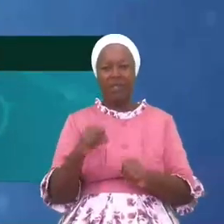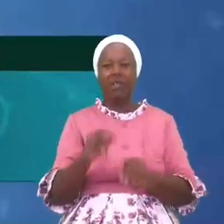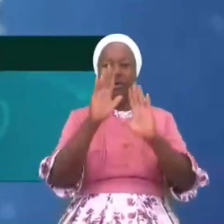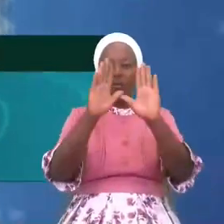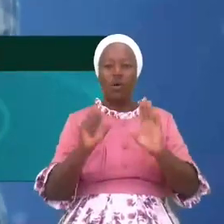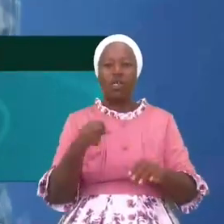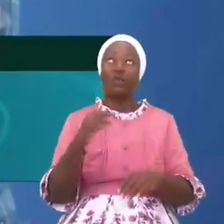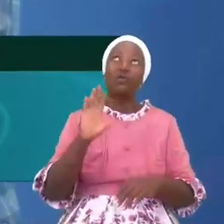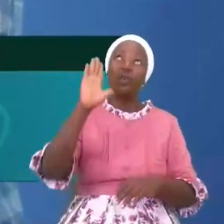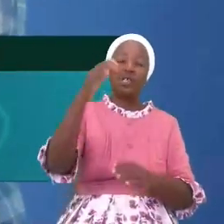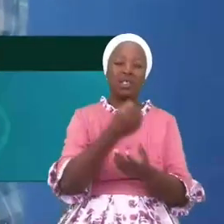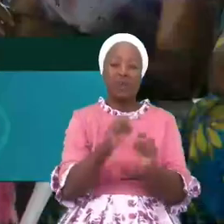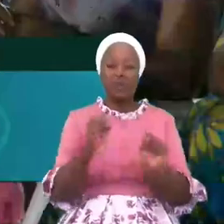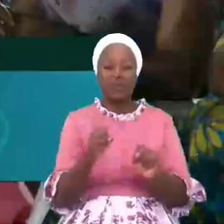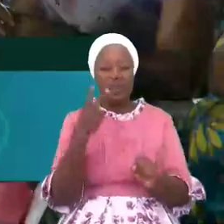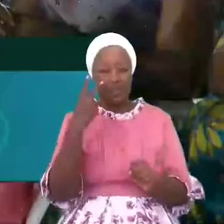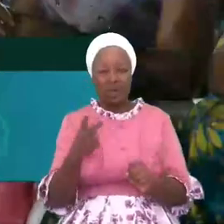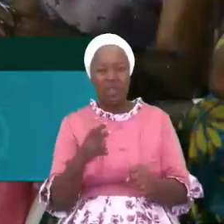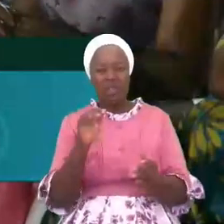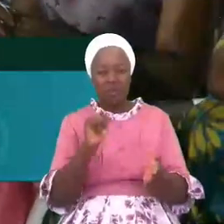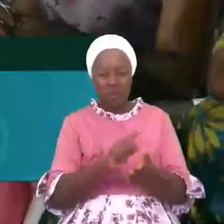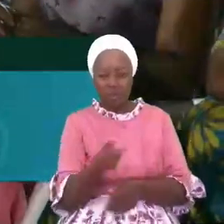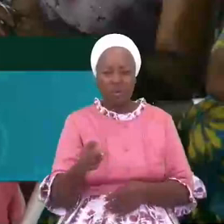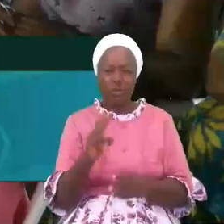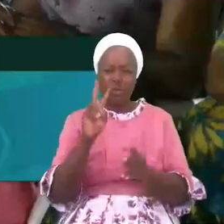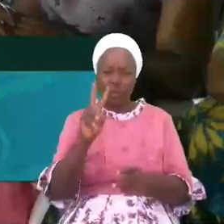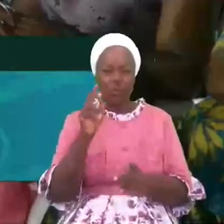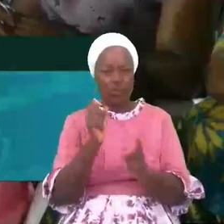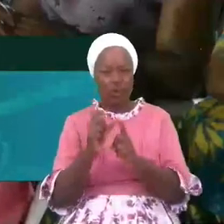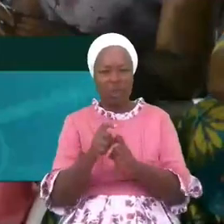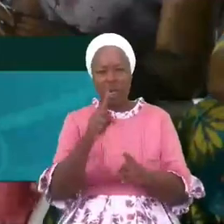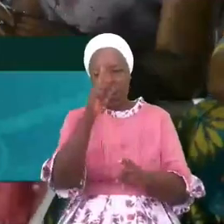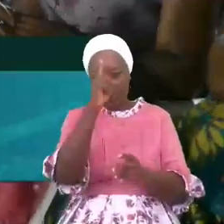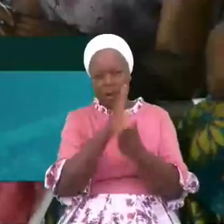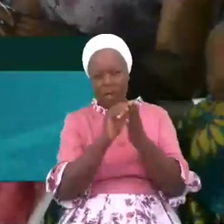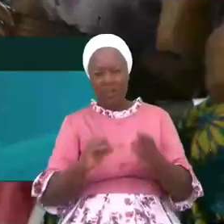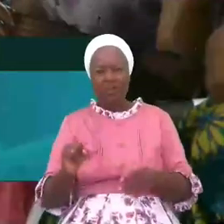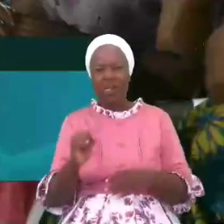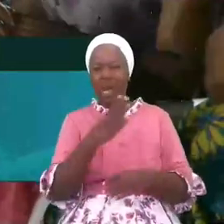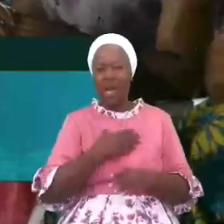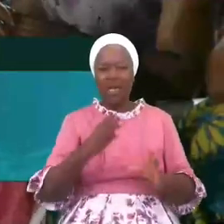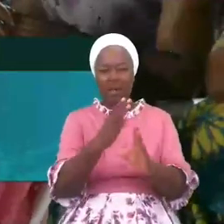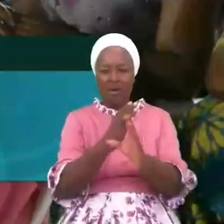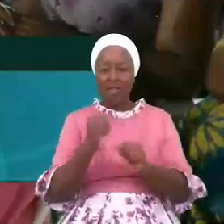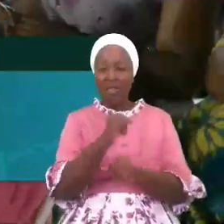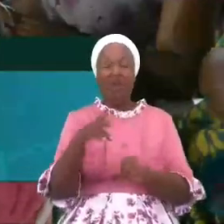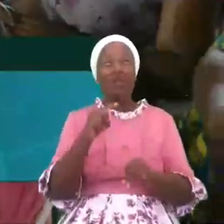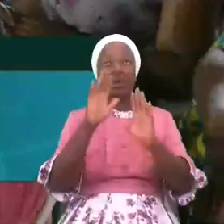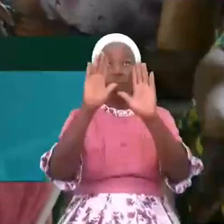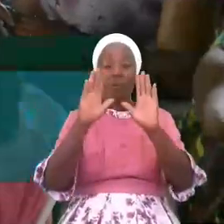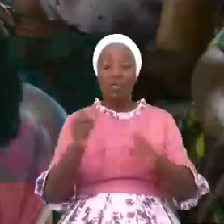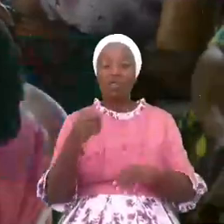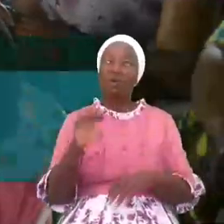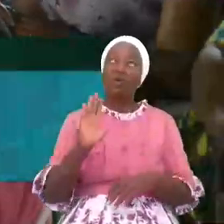son salut. Voyons ces deux mots. Croire et recevoir les prodiges de